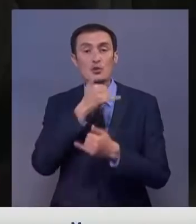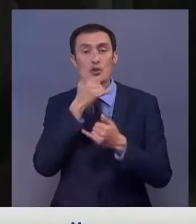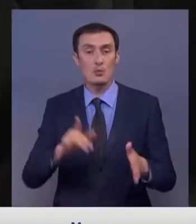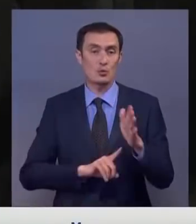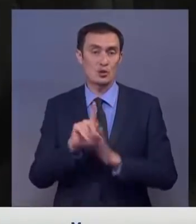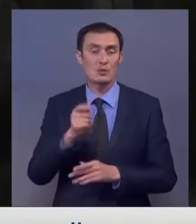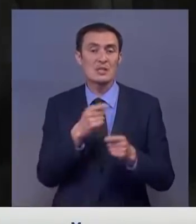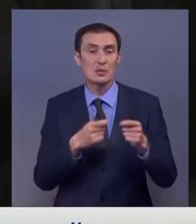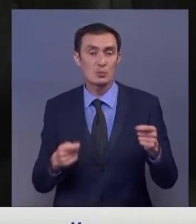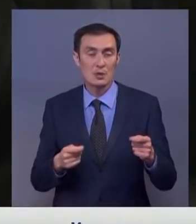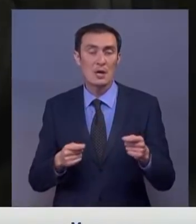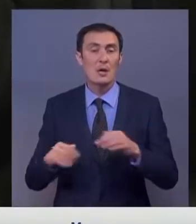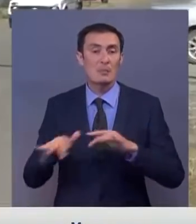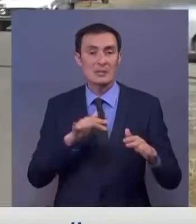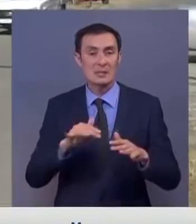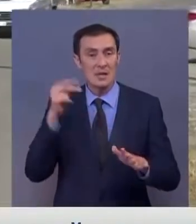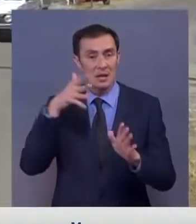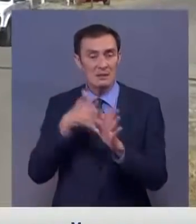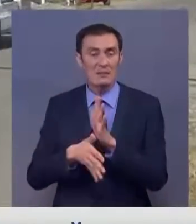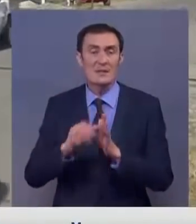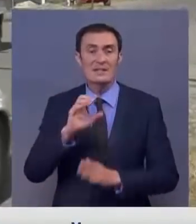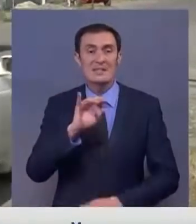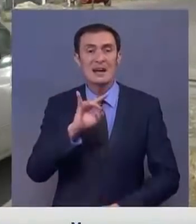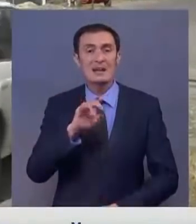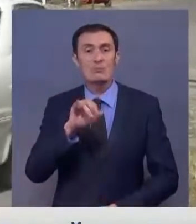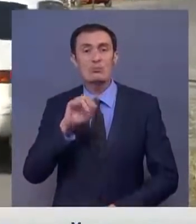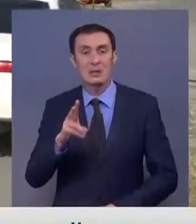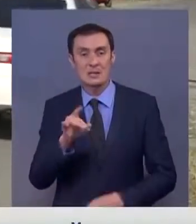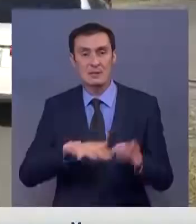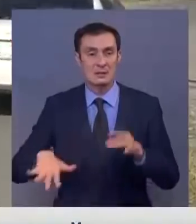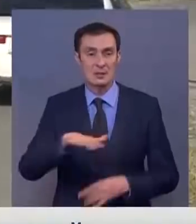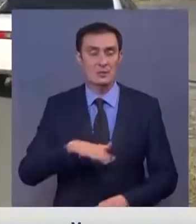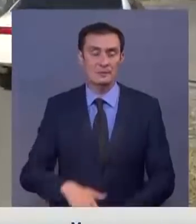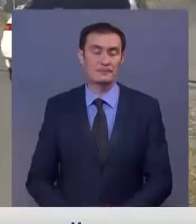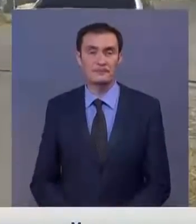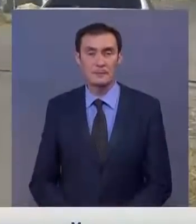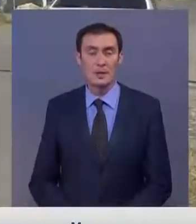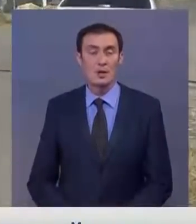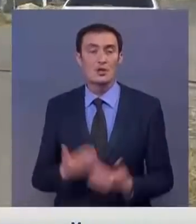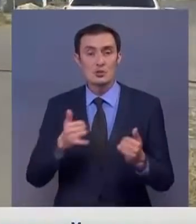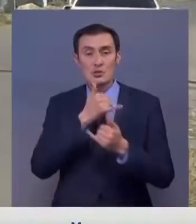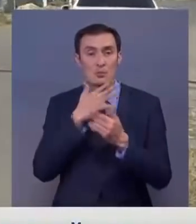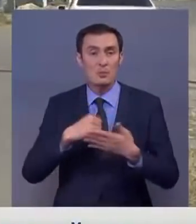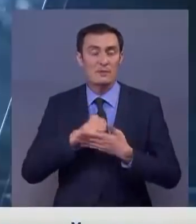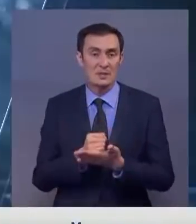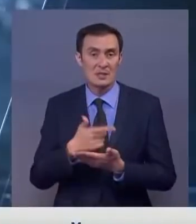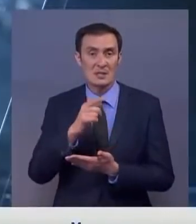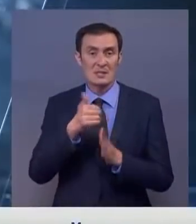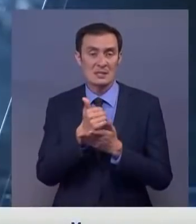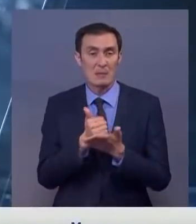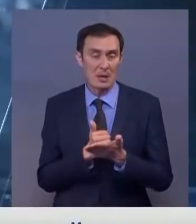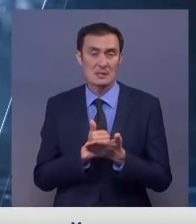потому что затянулся процесс разведки Сарбулакского месторождения. Министерство энергетики не могут подтвердить запасы. Они у